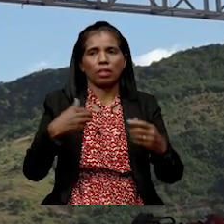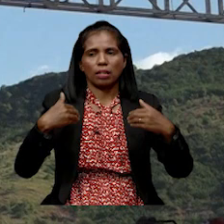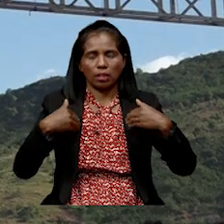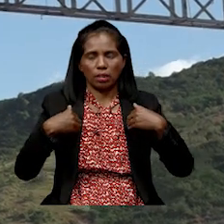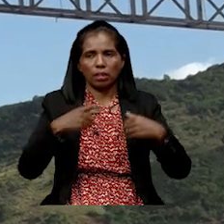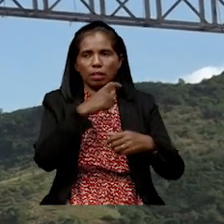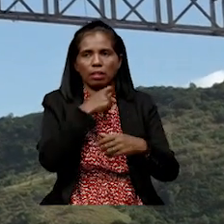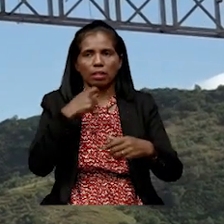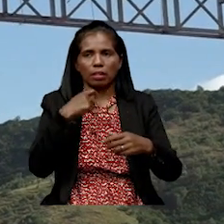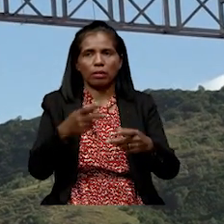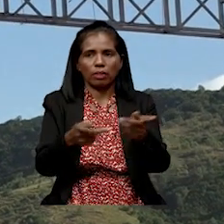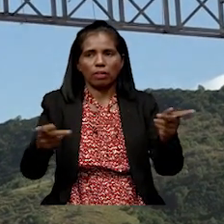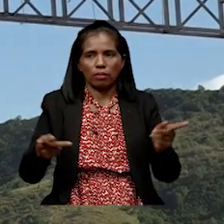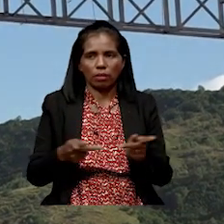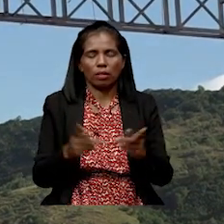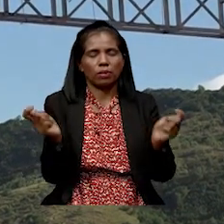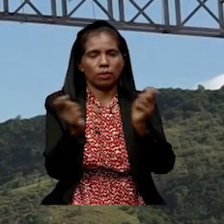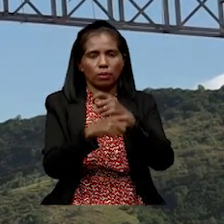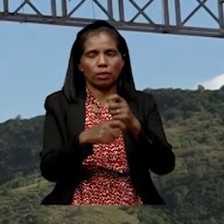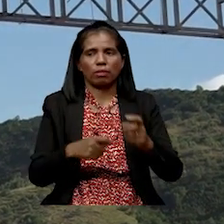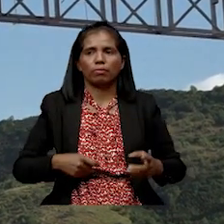Pak Ambiente, lagi yang Pak Saudi. Troka.